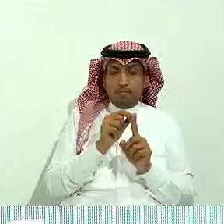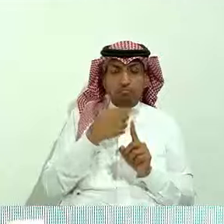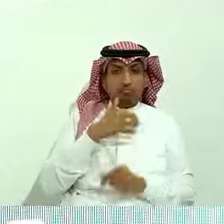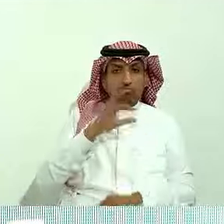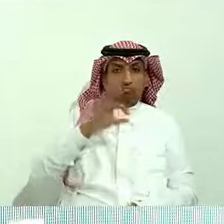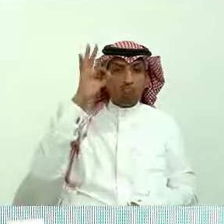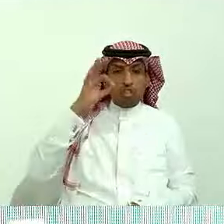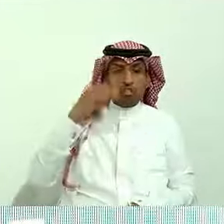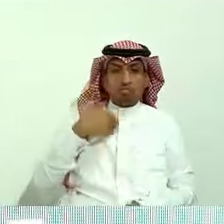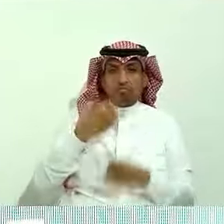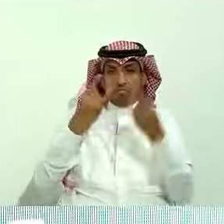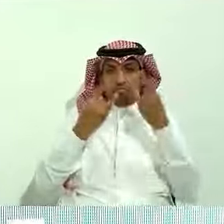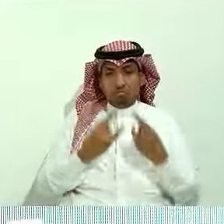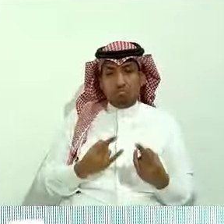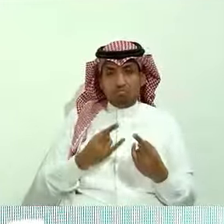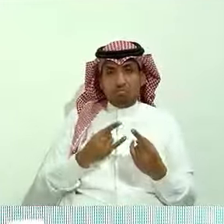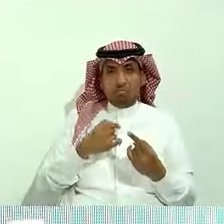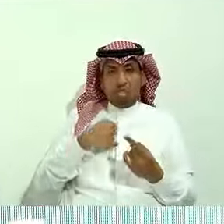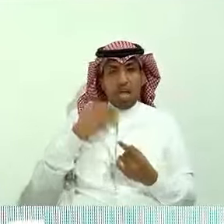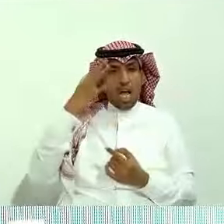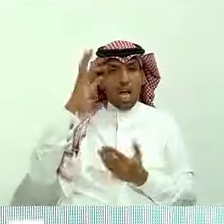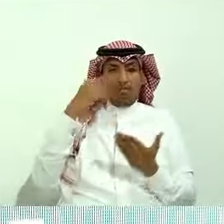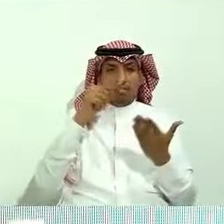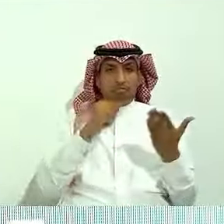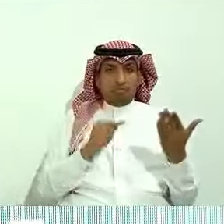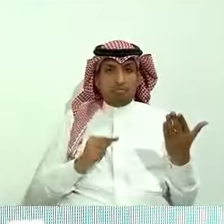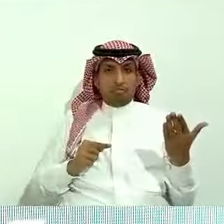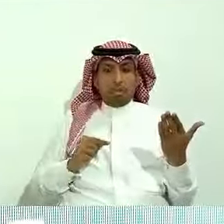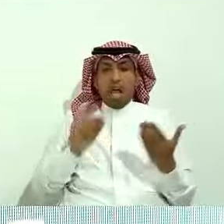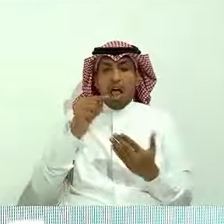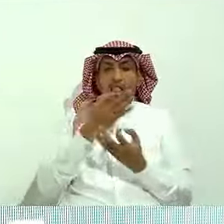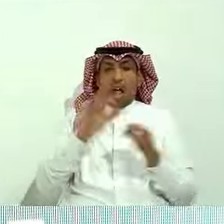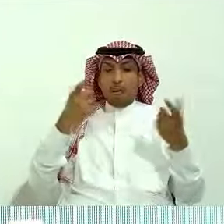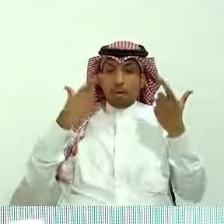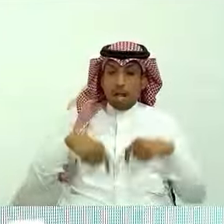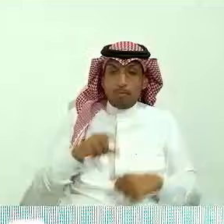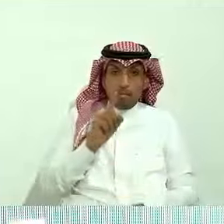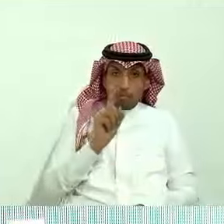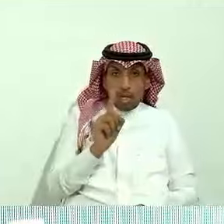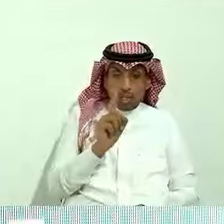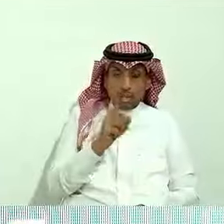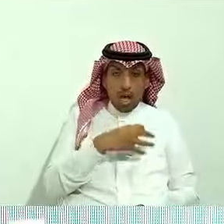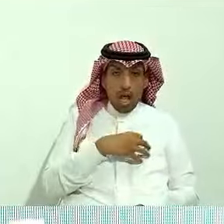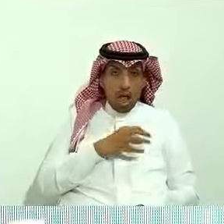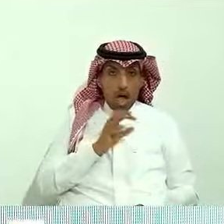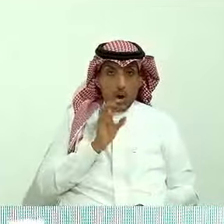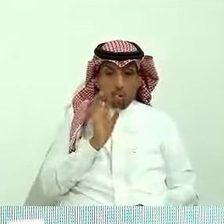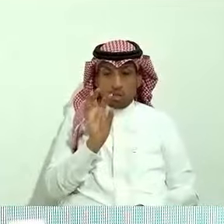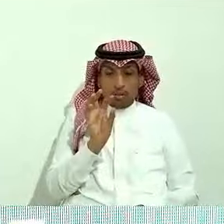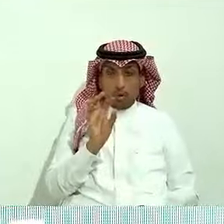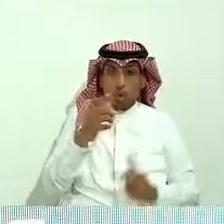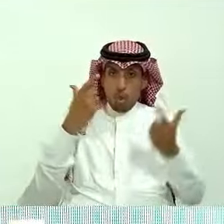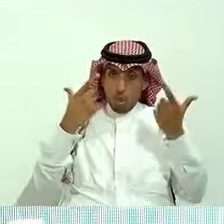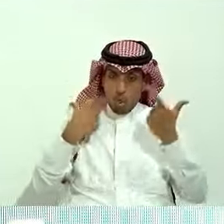واختيار الألوان، أشياء كثيرة يعني تعكسها الملابس. لكن بالنسبة للهوية